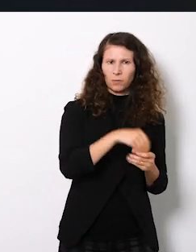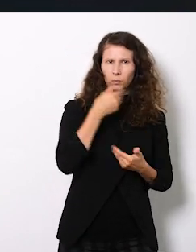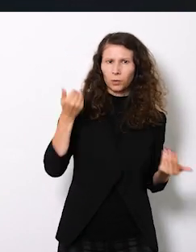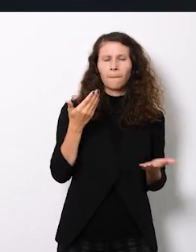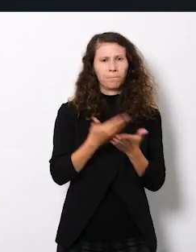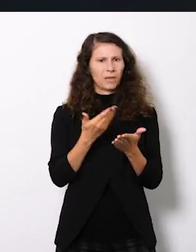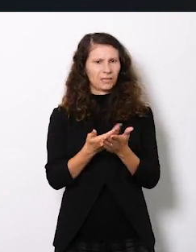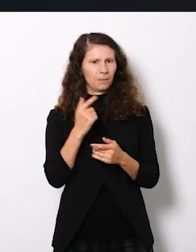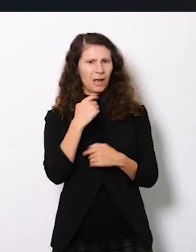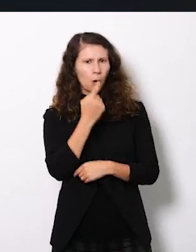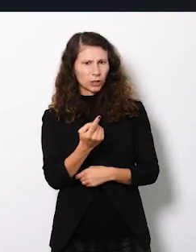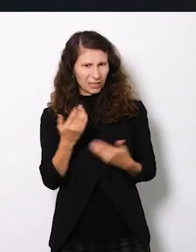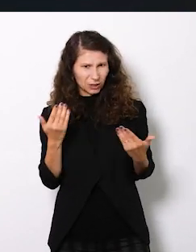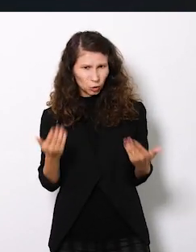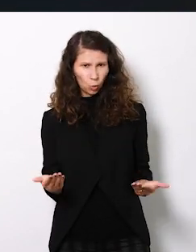Sicht